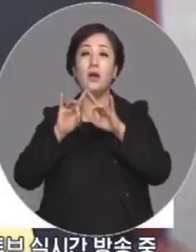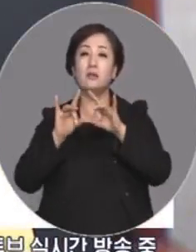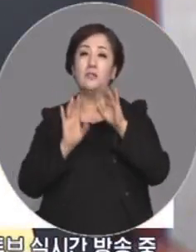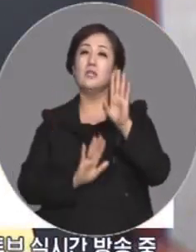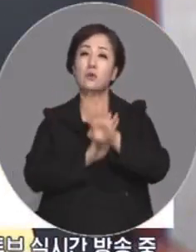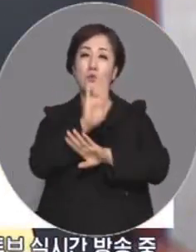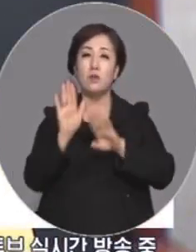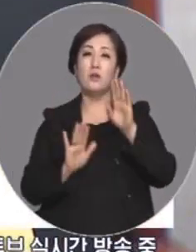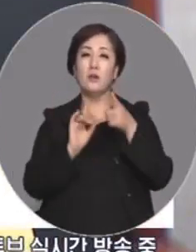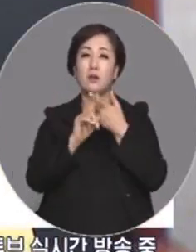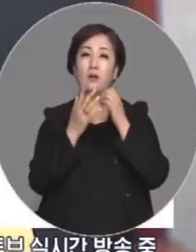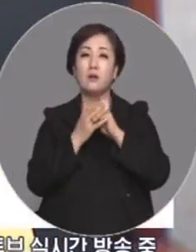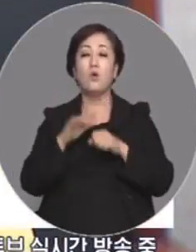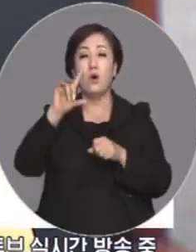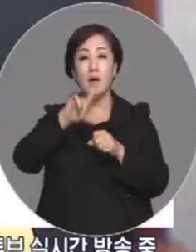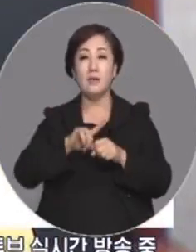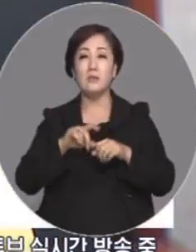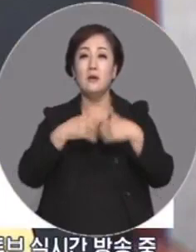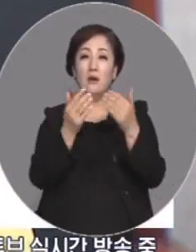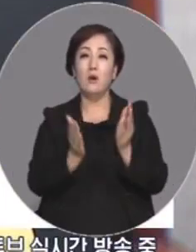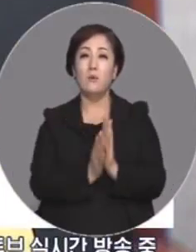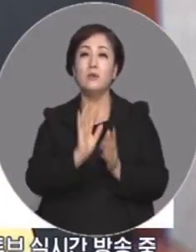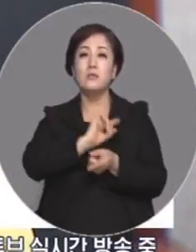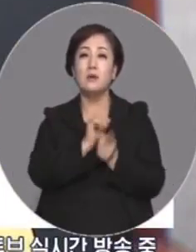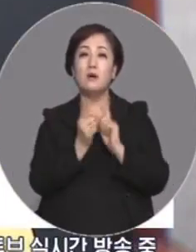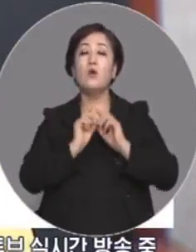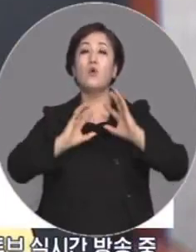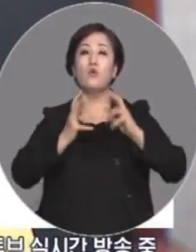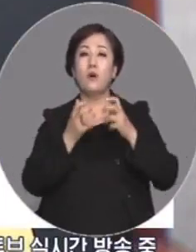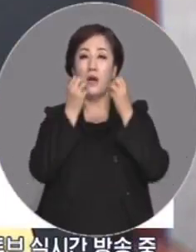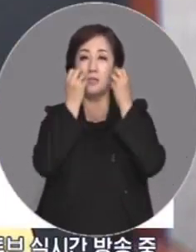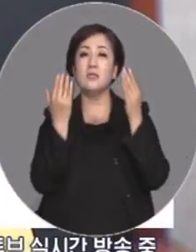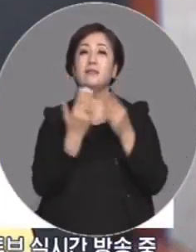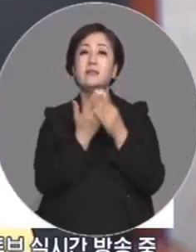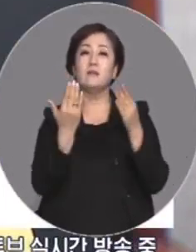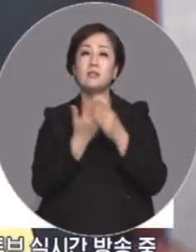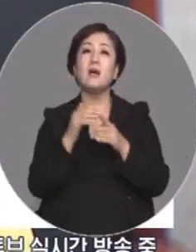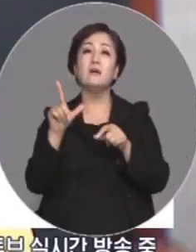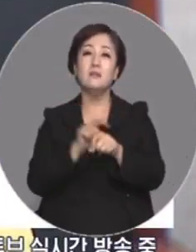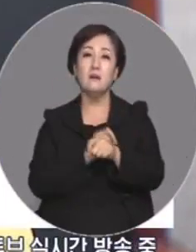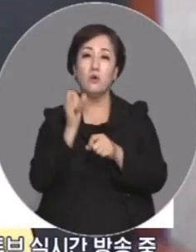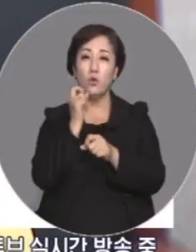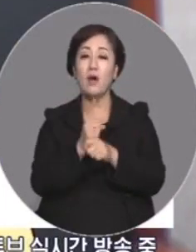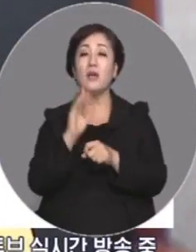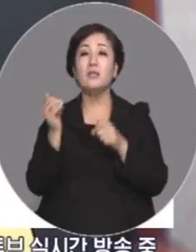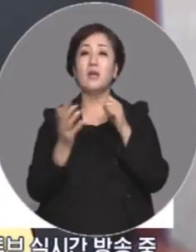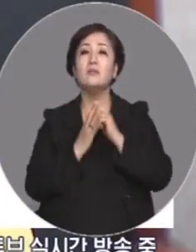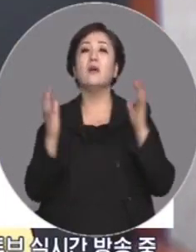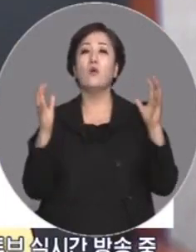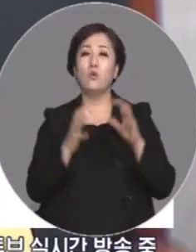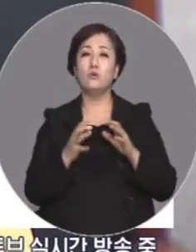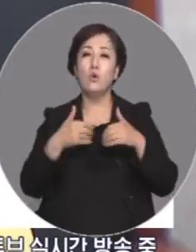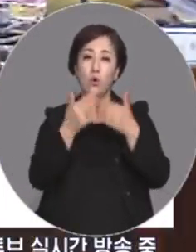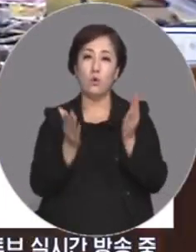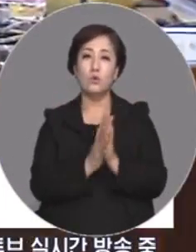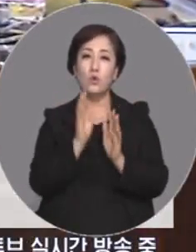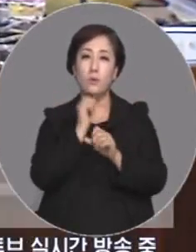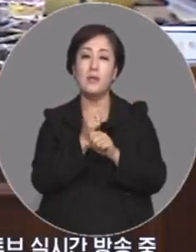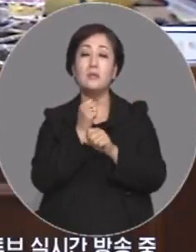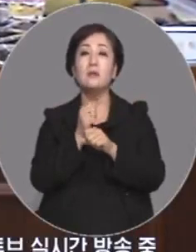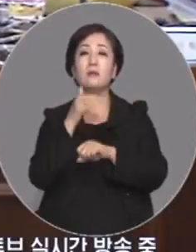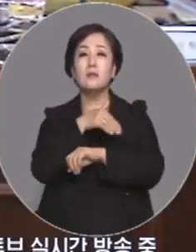부유식 해상풍력, 올가스 허브 등 국가적 신성장 분야의 특화형 공동 캠퍼스도 조성해